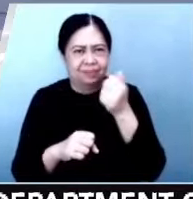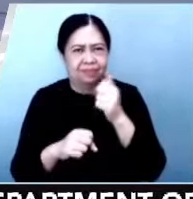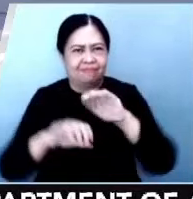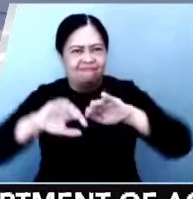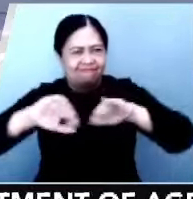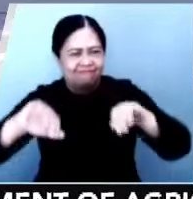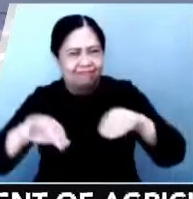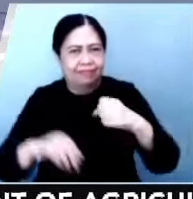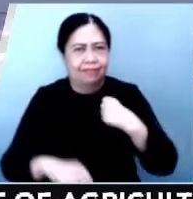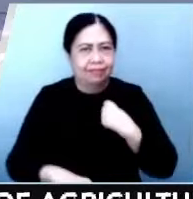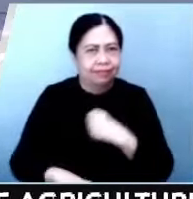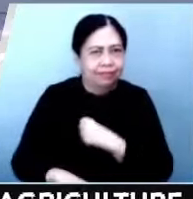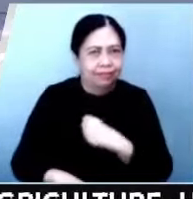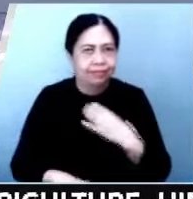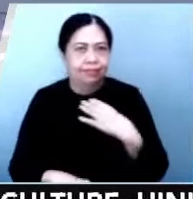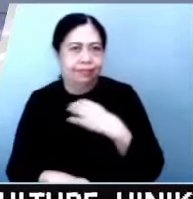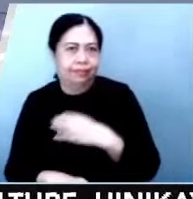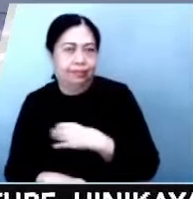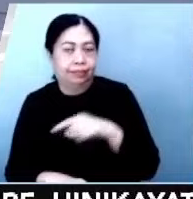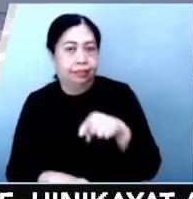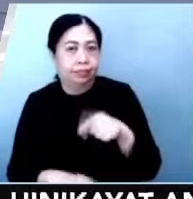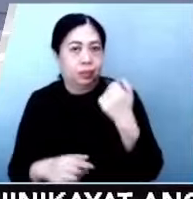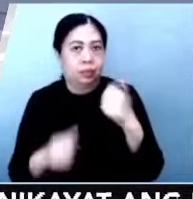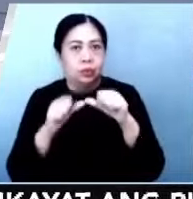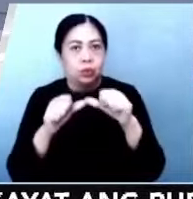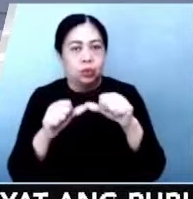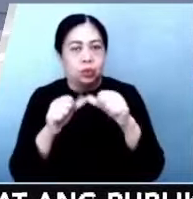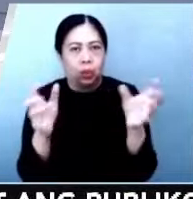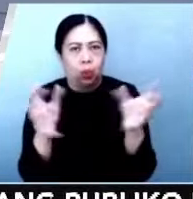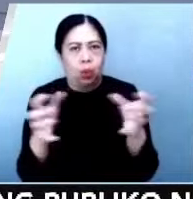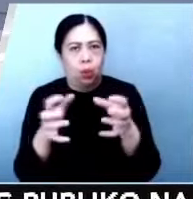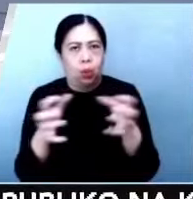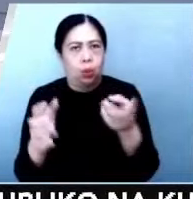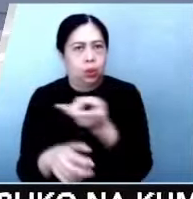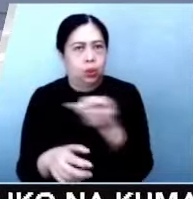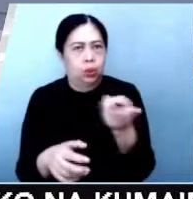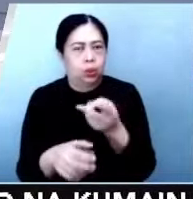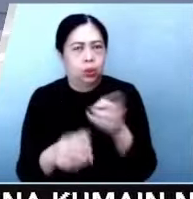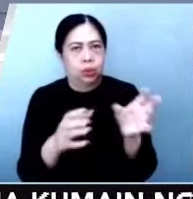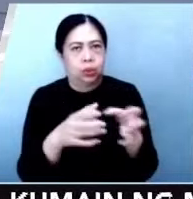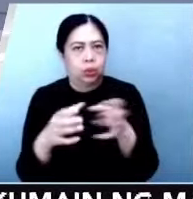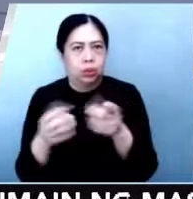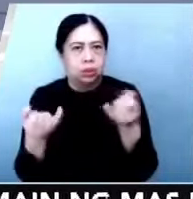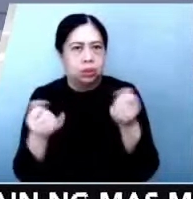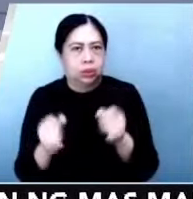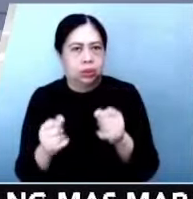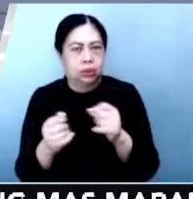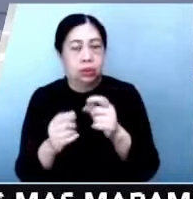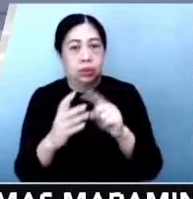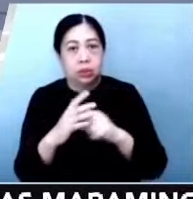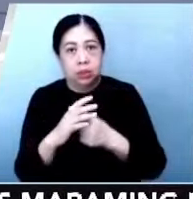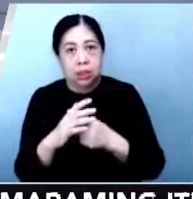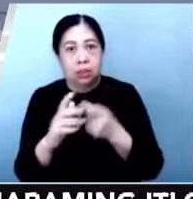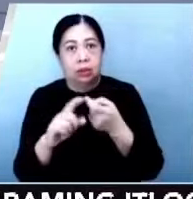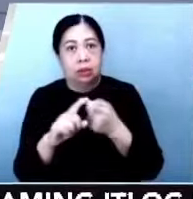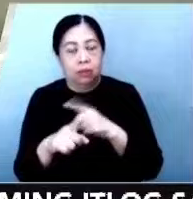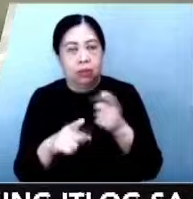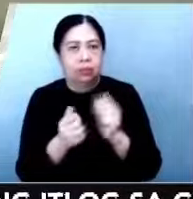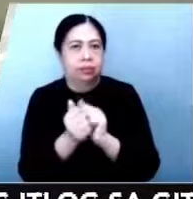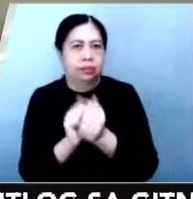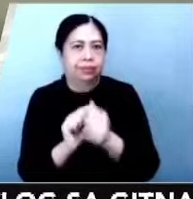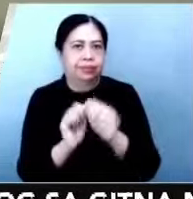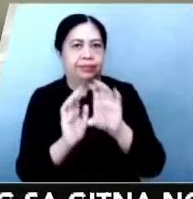at Kamara. Sa gitna yan ng patuloy na bangayan ng dalawang kapulungan sa mga isyung nagsanga sa pag-amyenda ng saligang